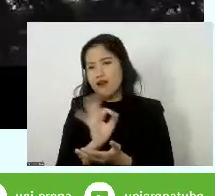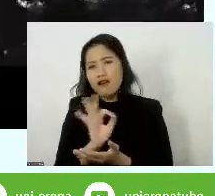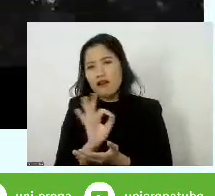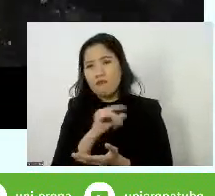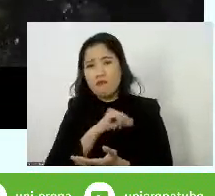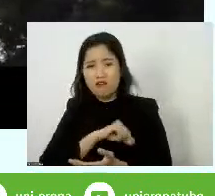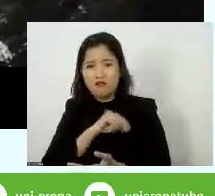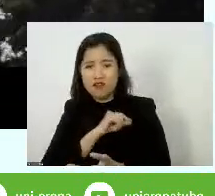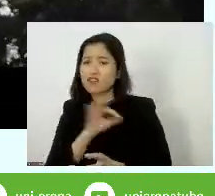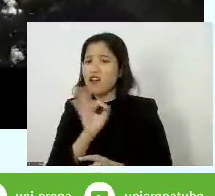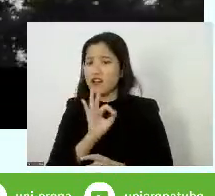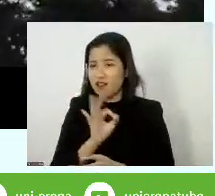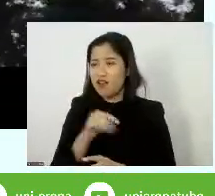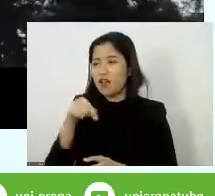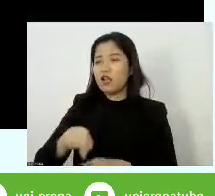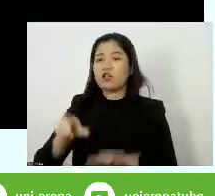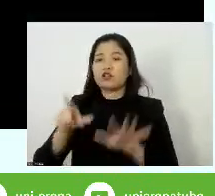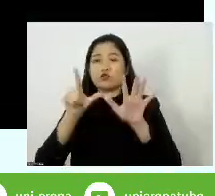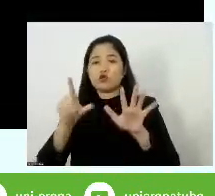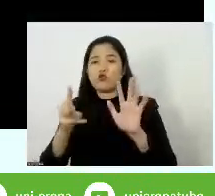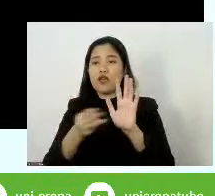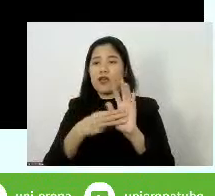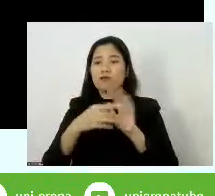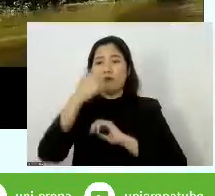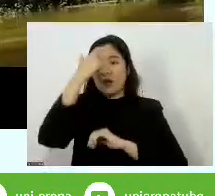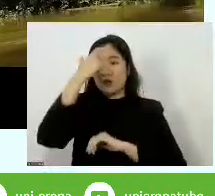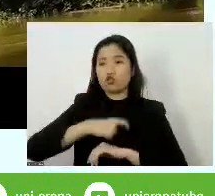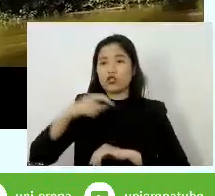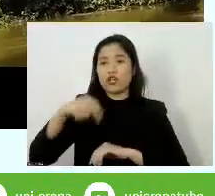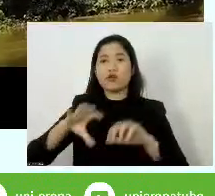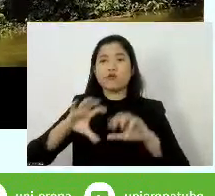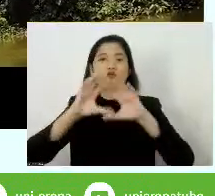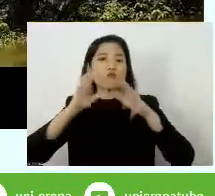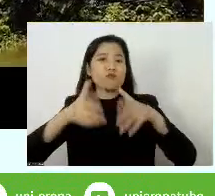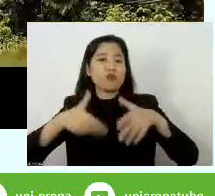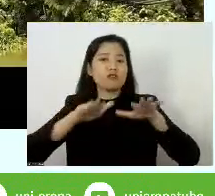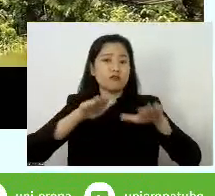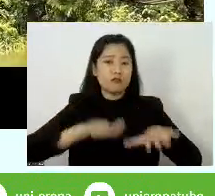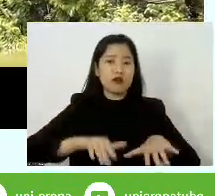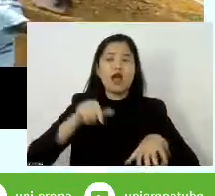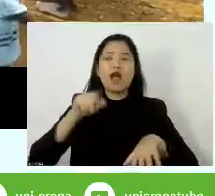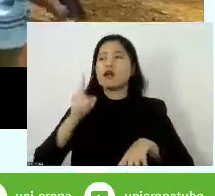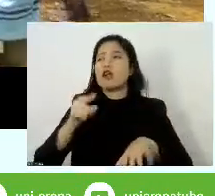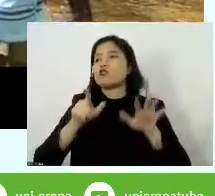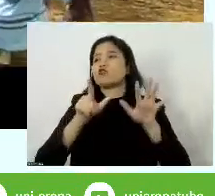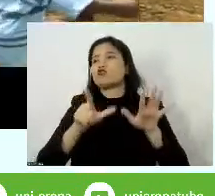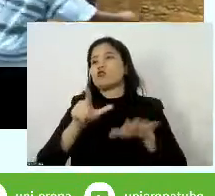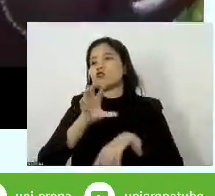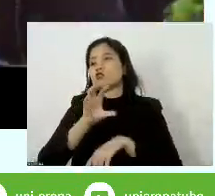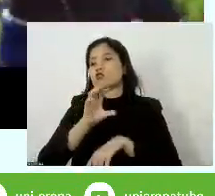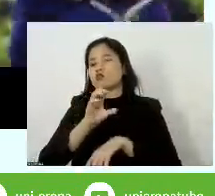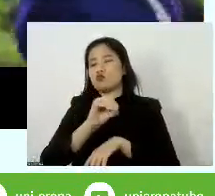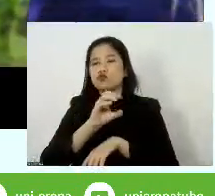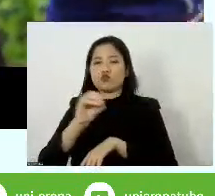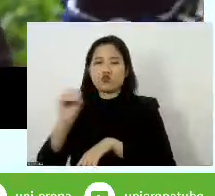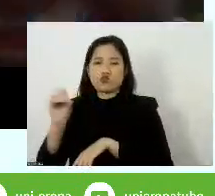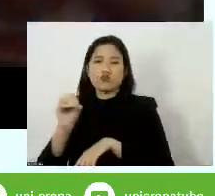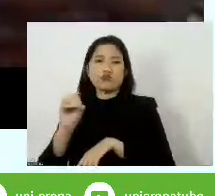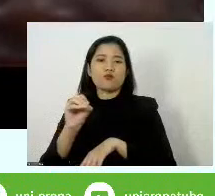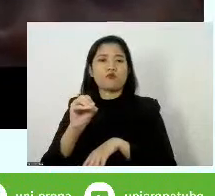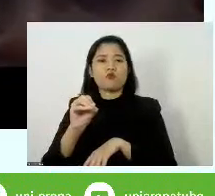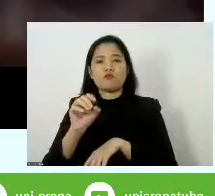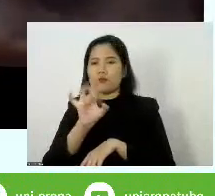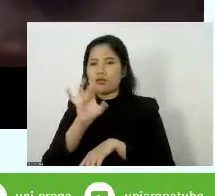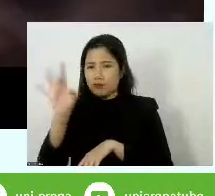nih ada tujuh miliar orang di bumi ada 270000000 populasi tapi kita fokus lagi main dulu biasanya Hai